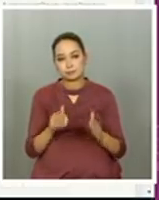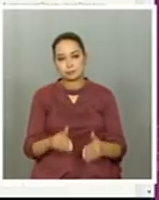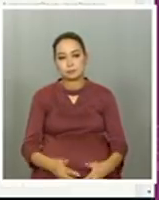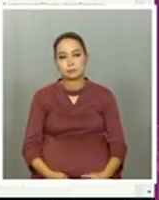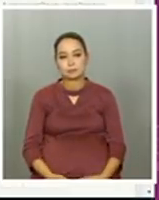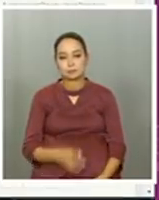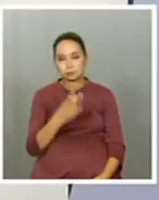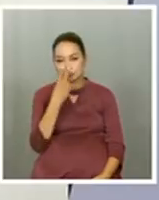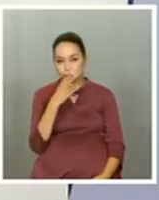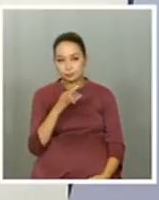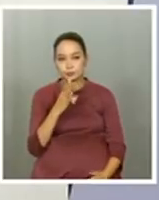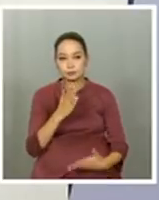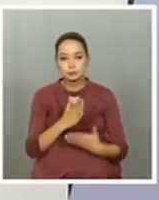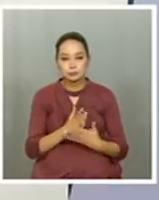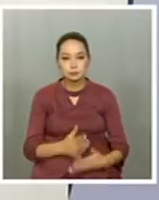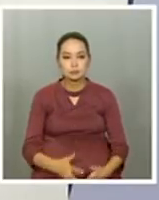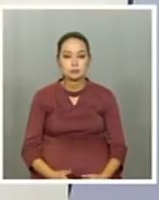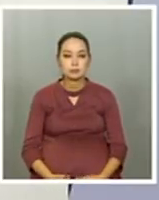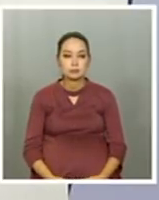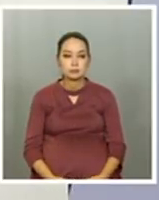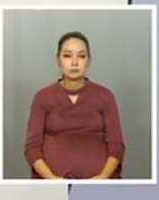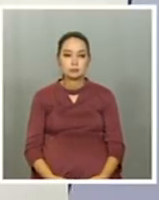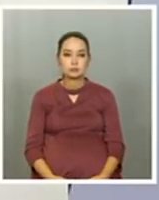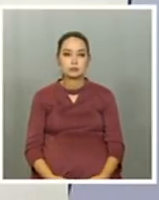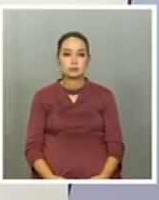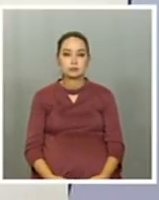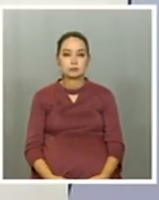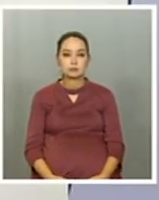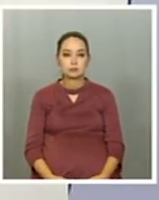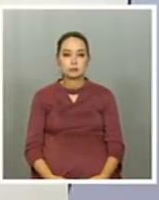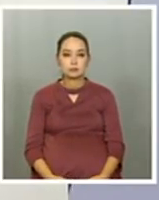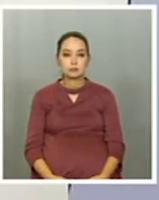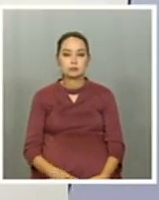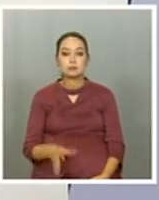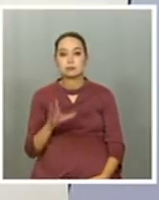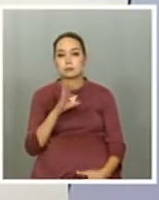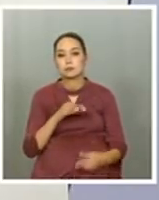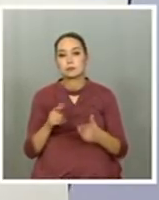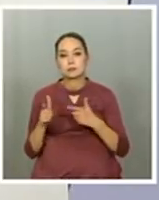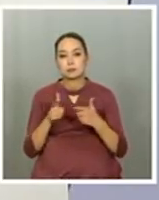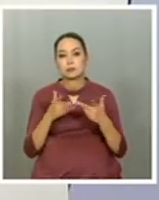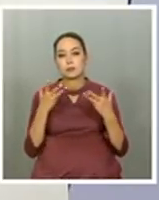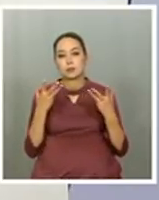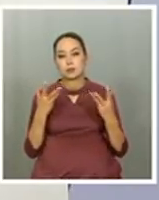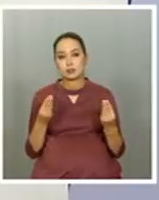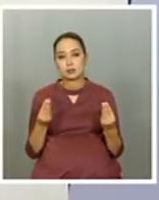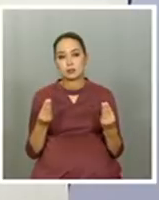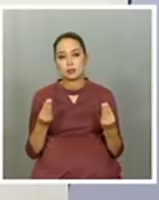тұр. Біз қазір мобильді қосымша дайындаған кезде